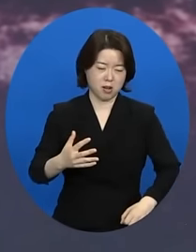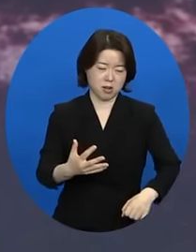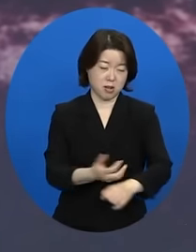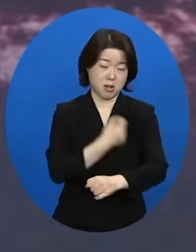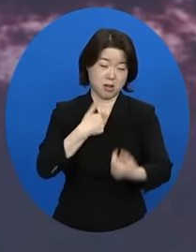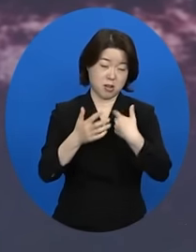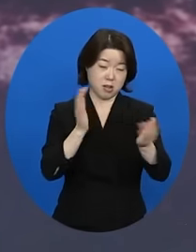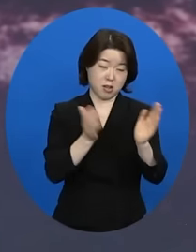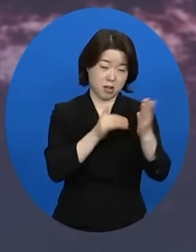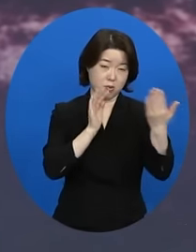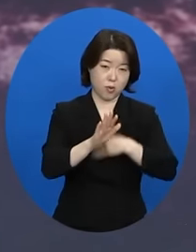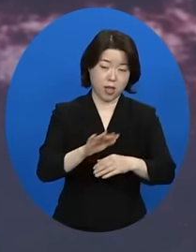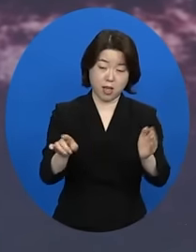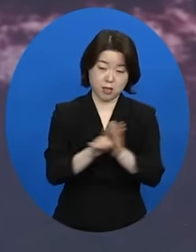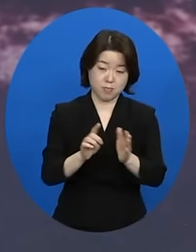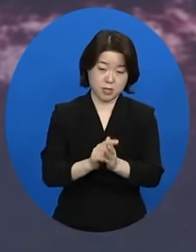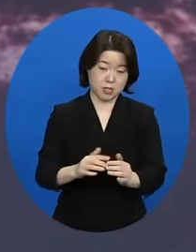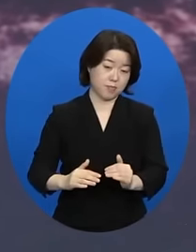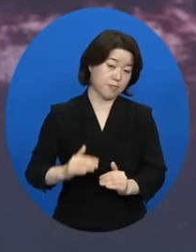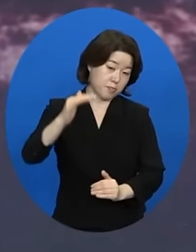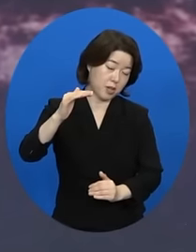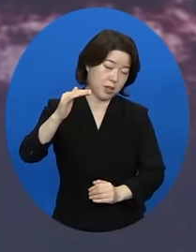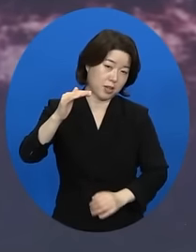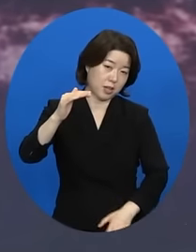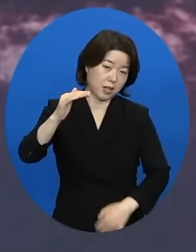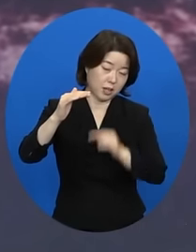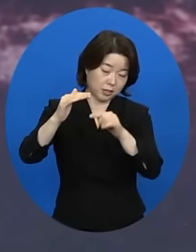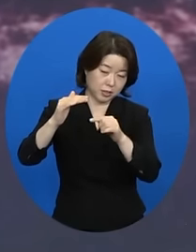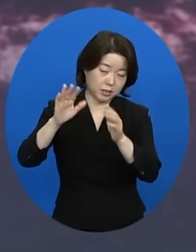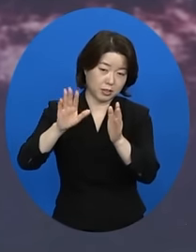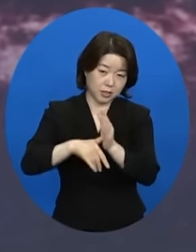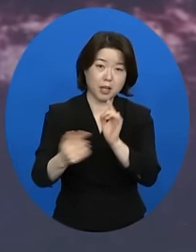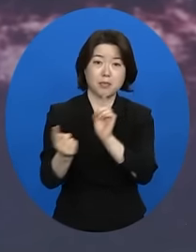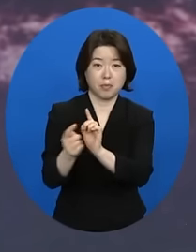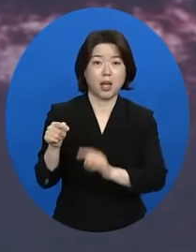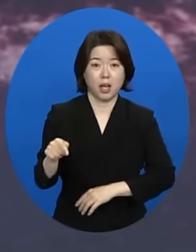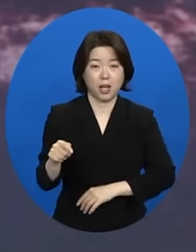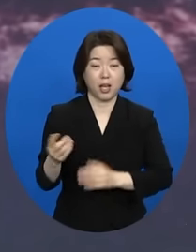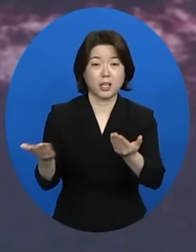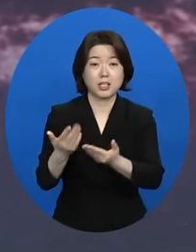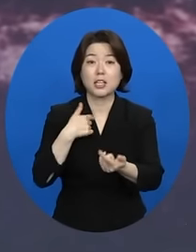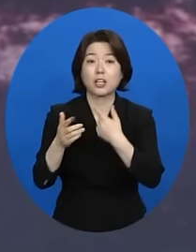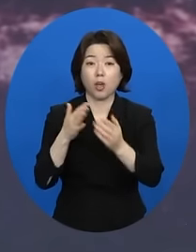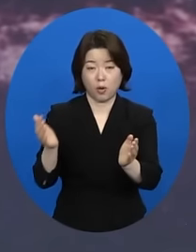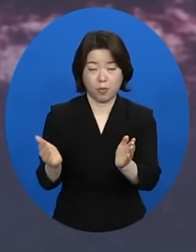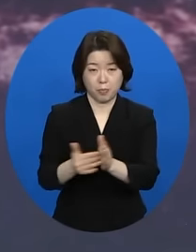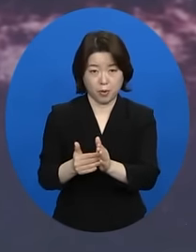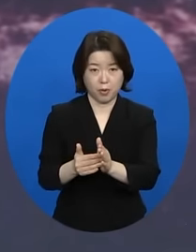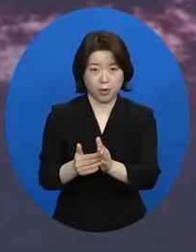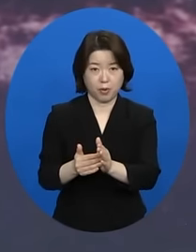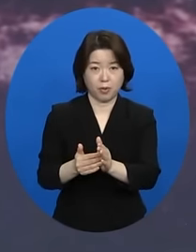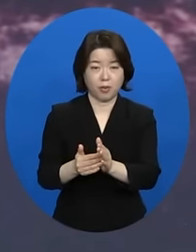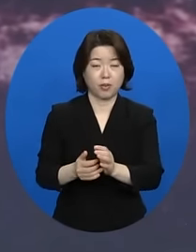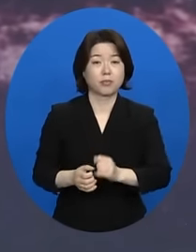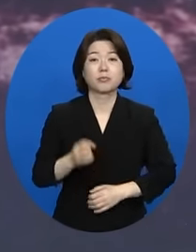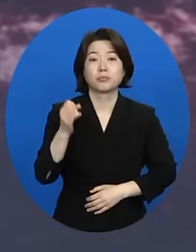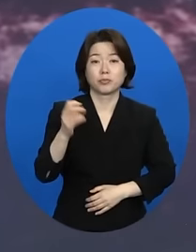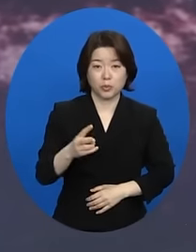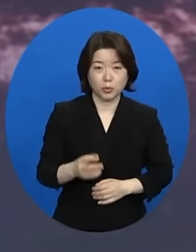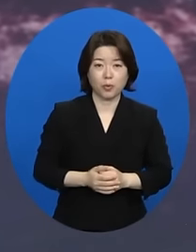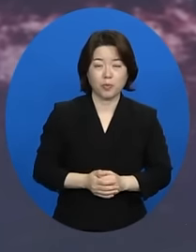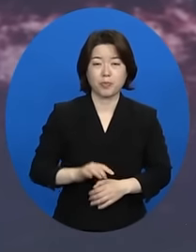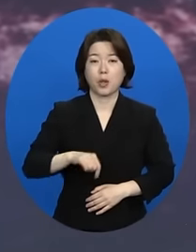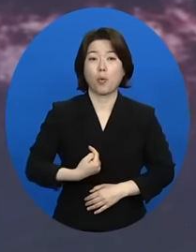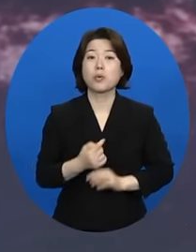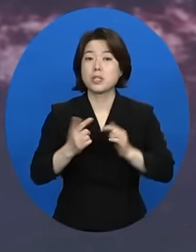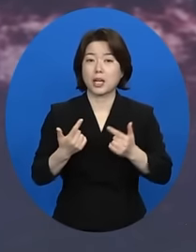다음에, 상당히 내가 이제는 진보를 이루었다라고 한 그 다음에 이 일을 겪었다는 데 있습니다. 그리고 이제는